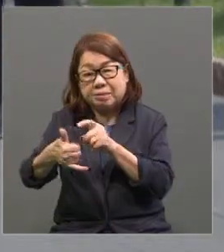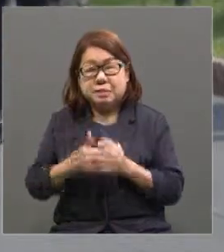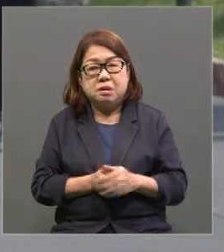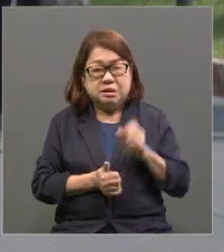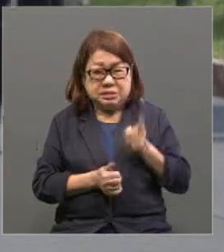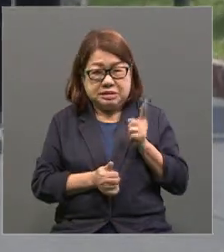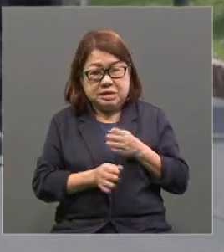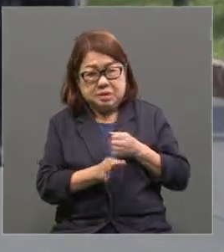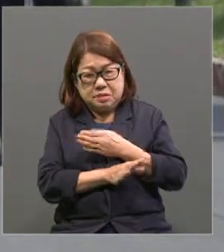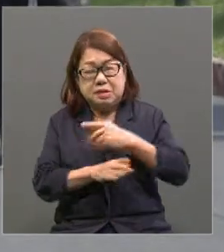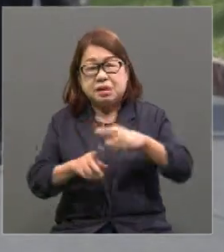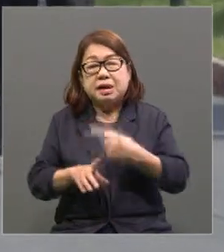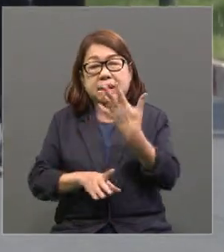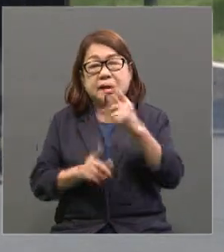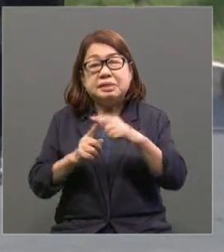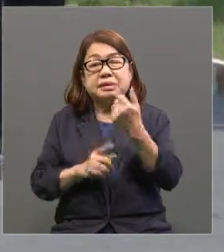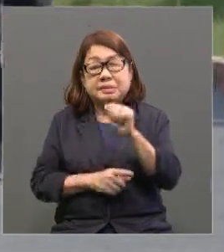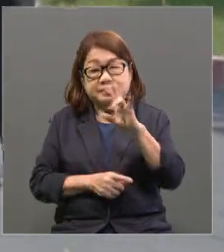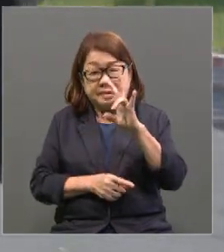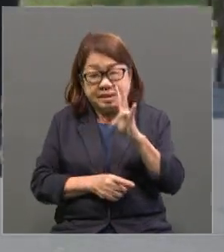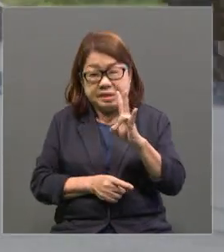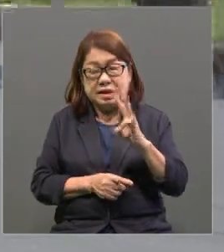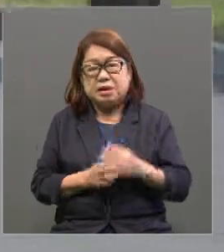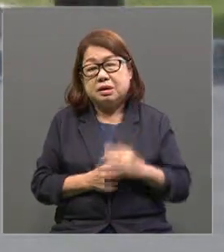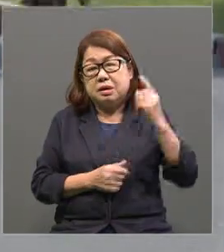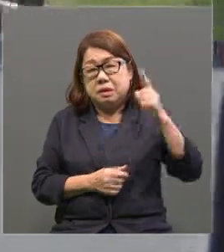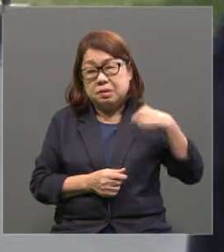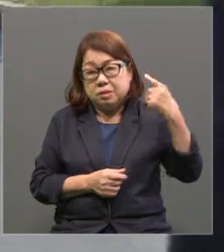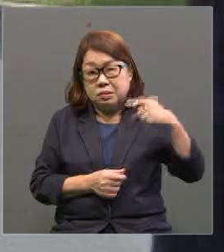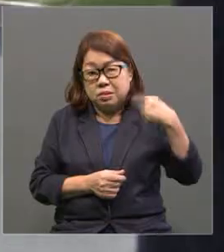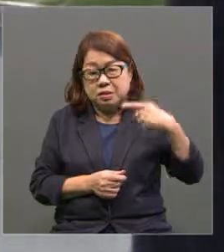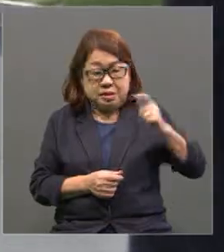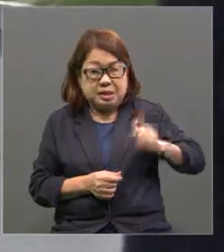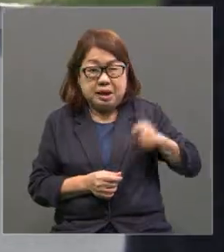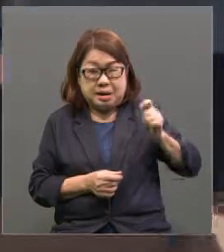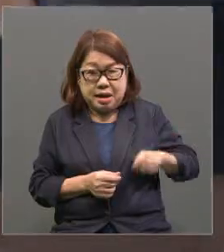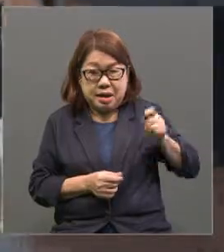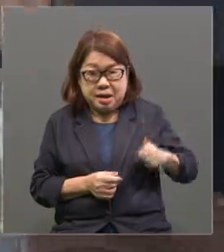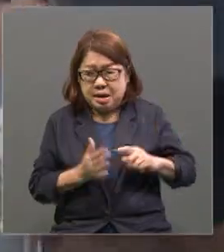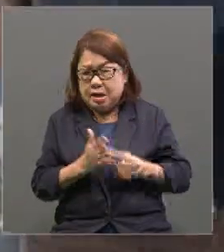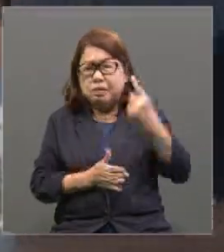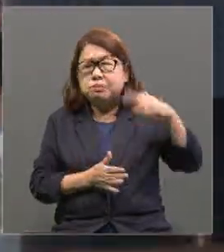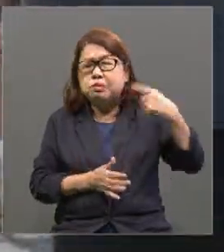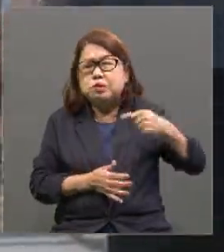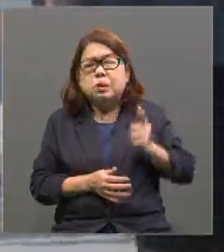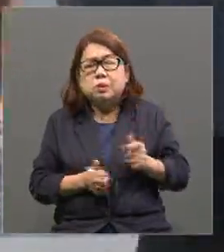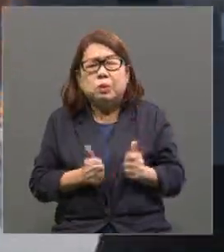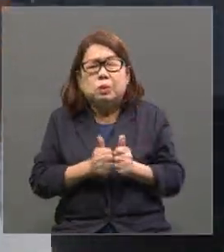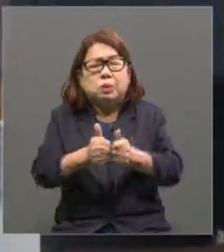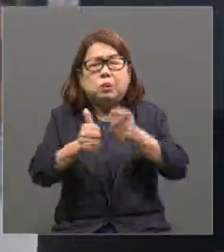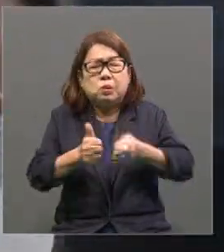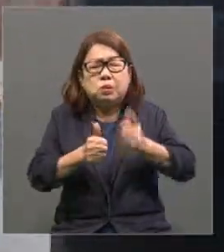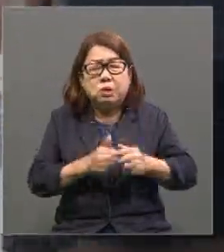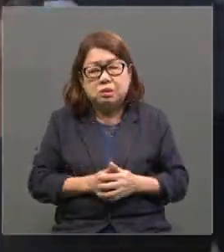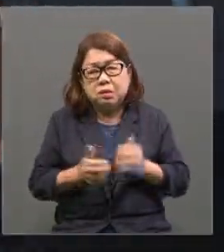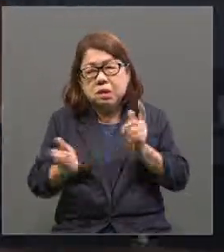านี้คือวันที่17พฤษภาคมเนี่ยคุณผู้ชมนางสาวธนิชาเอกสุวรรณรัตน์หรือว่าทนายพัฒน์ทนายคนแรกเลยที่มาทำคดีให้แอมเนี่ยนะเ